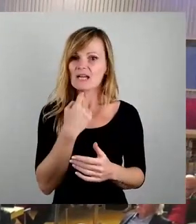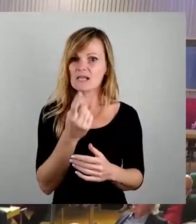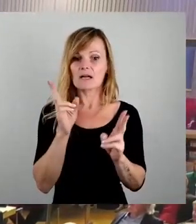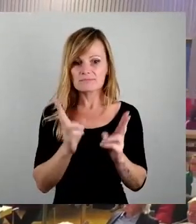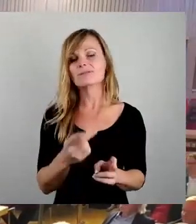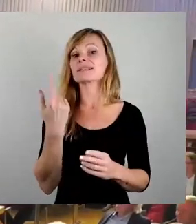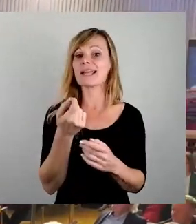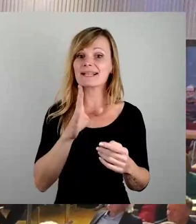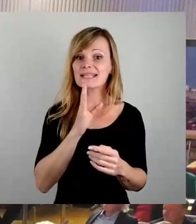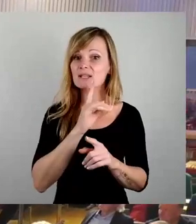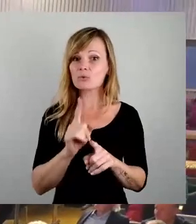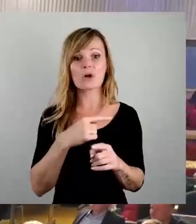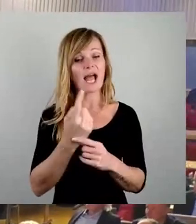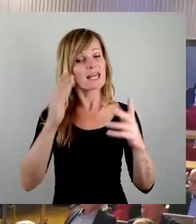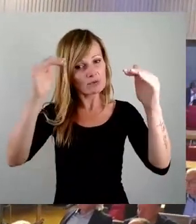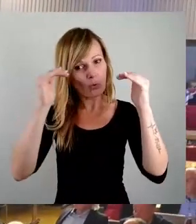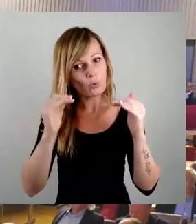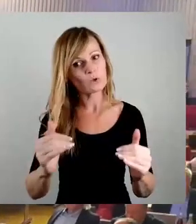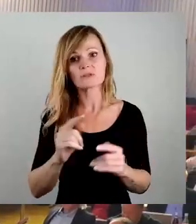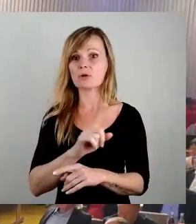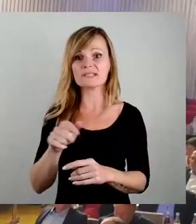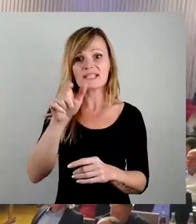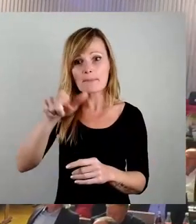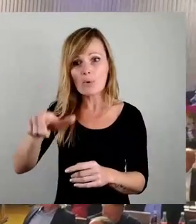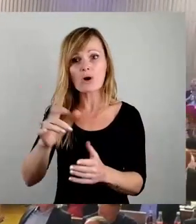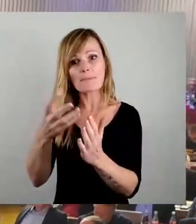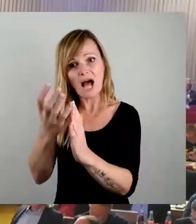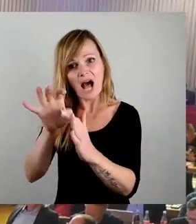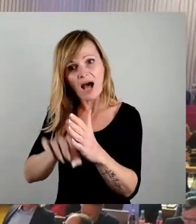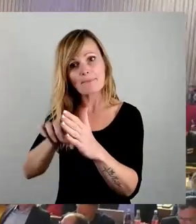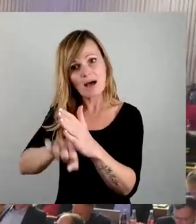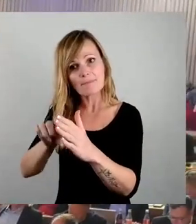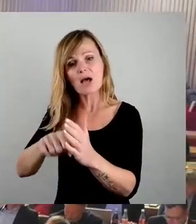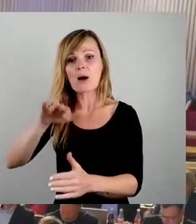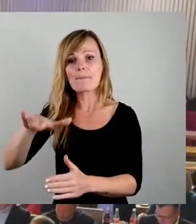alles runtersetzen und nie vom Bürger wegnehmen. Egal ob bei Parkgebühren, ob bei